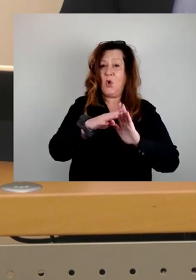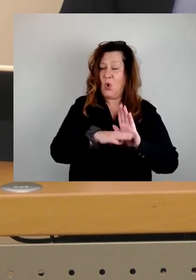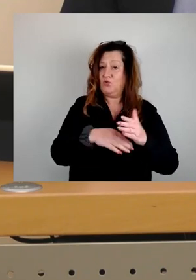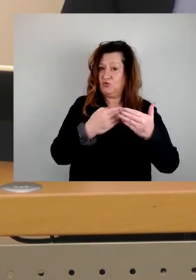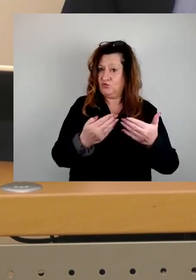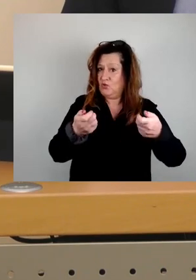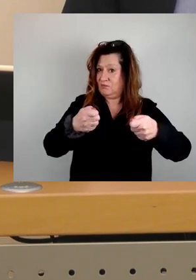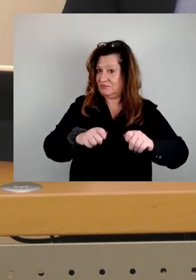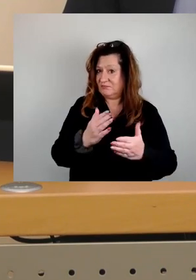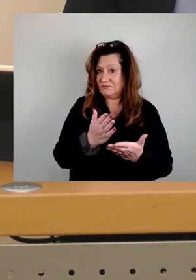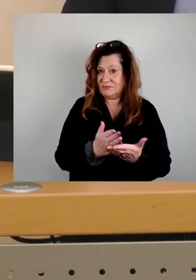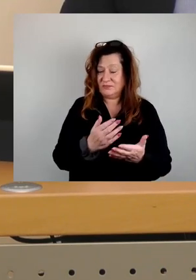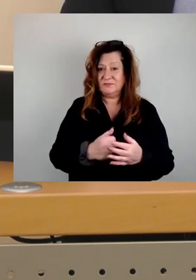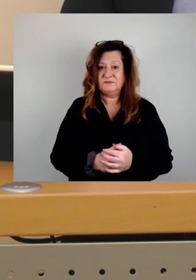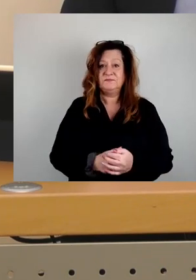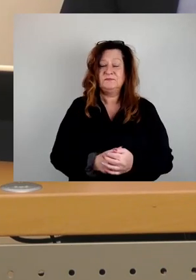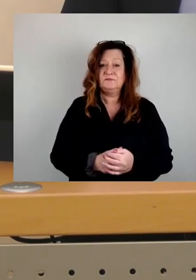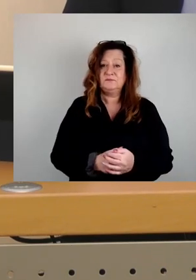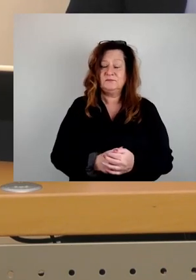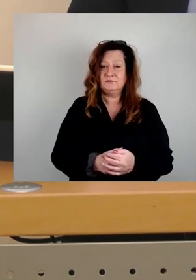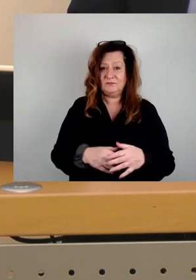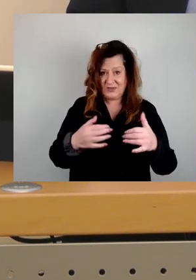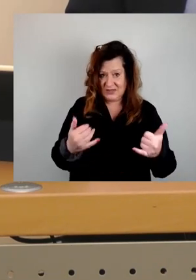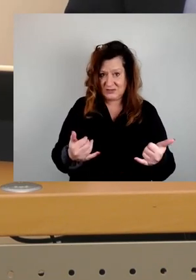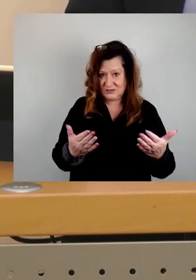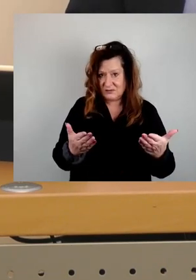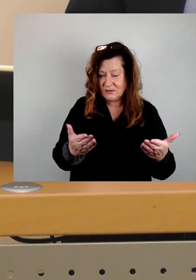wir kommen dazu und es wäre jetzt möglich,